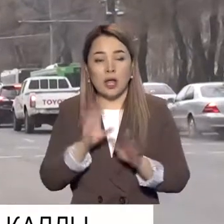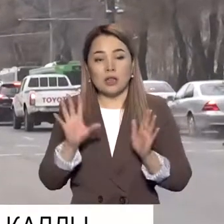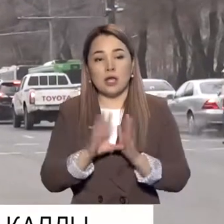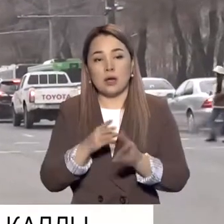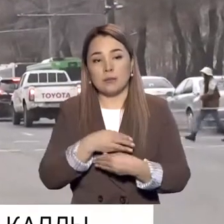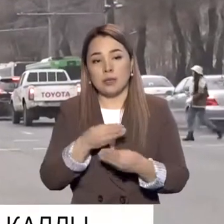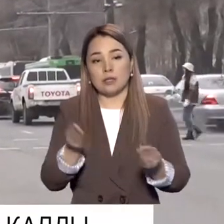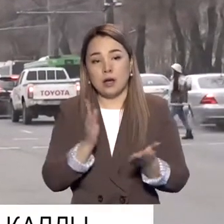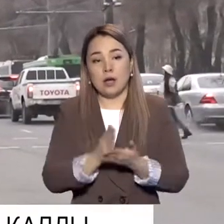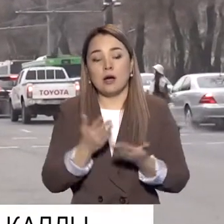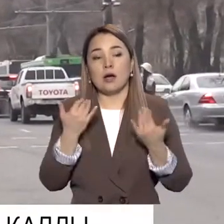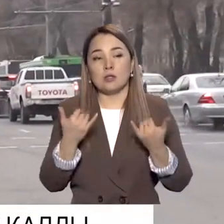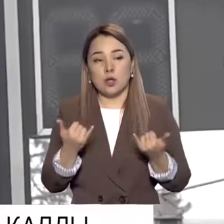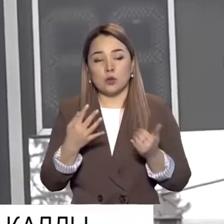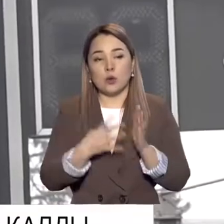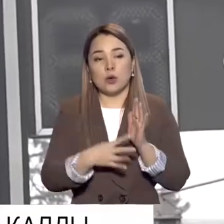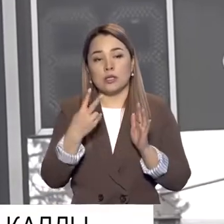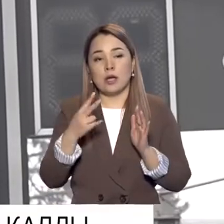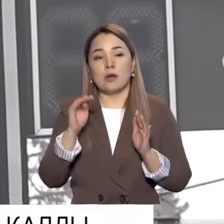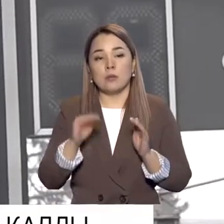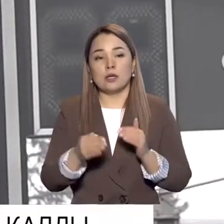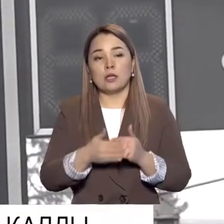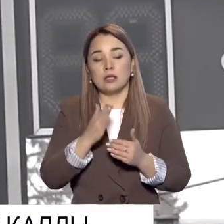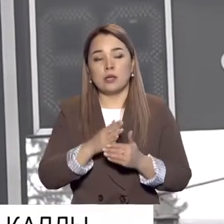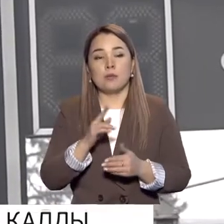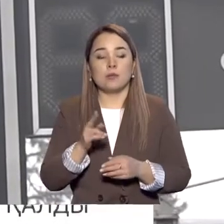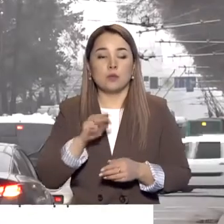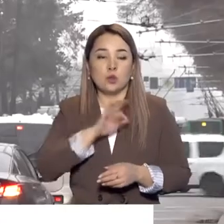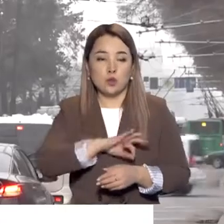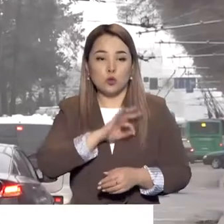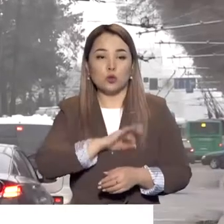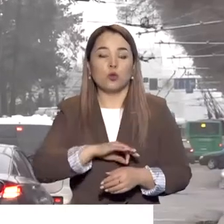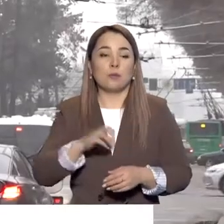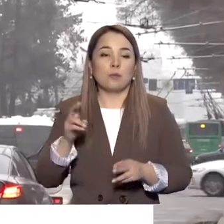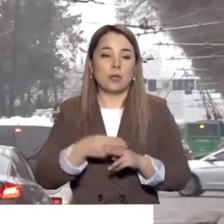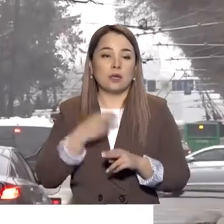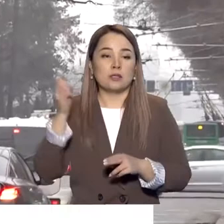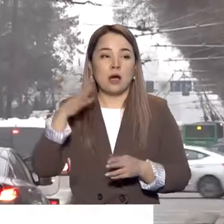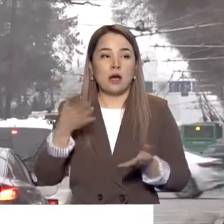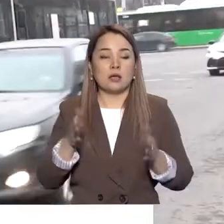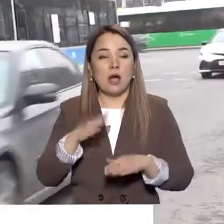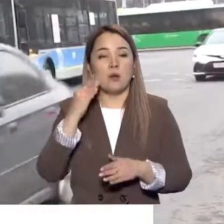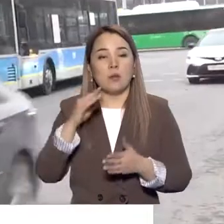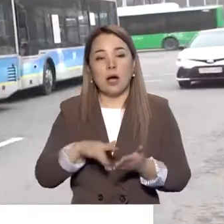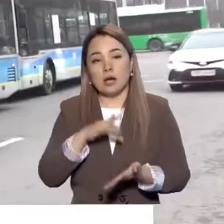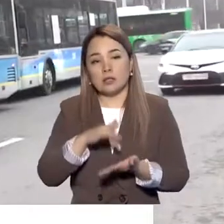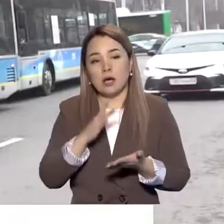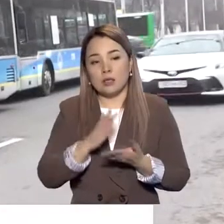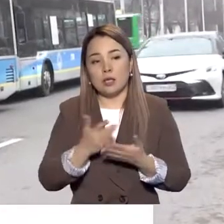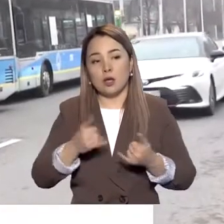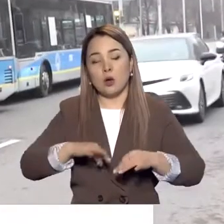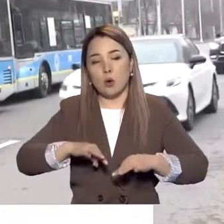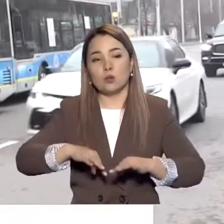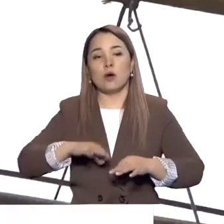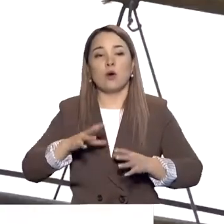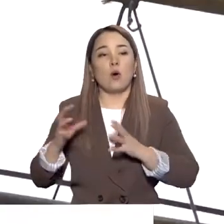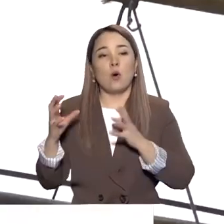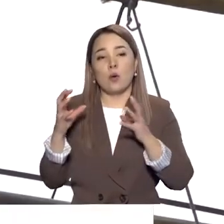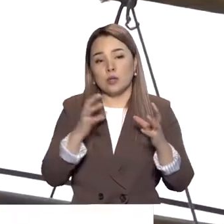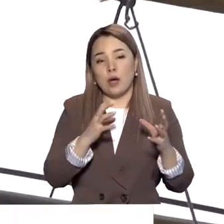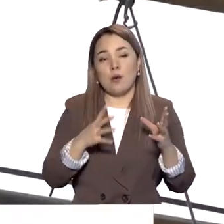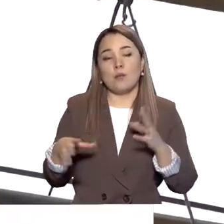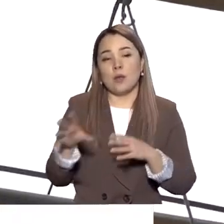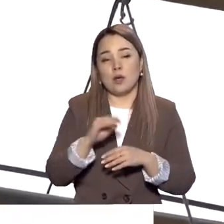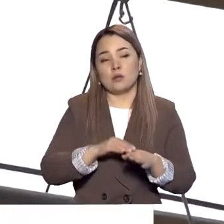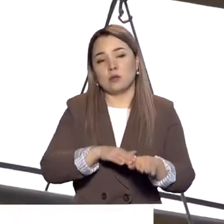Ал Алматыда 92 000 тутунушу 2 сагаттай жарыксыз калды. Сонун салдарынан көлүк кептелиси болуп, электр кубаты менен катнайтын коомдук көлүктөрдүн жумушу